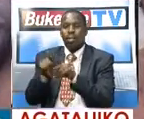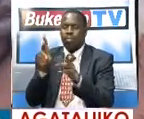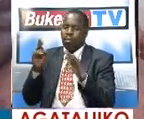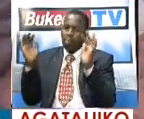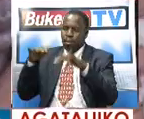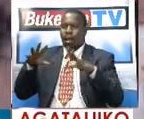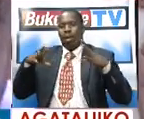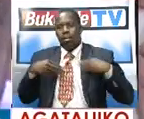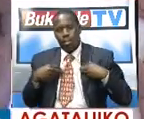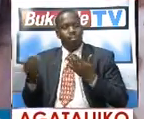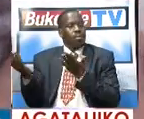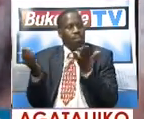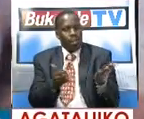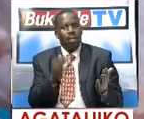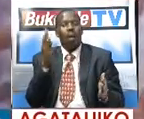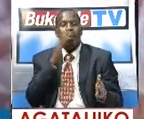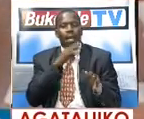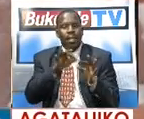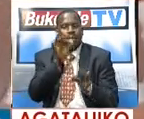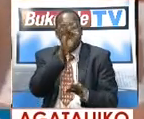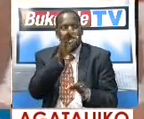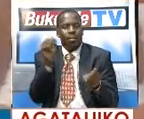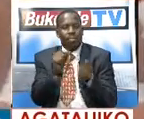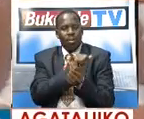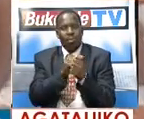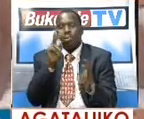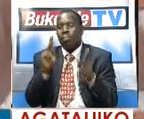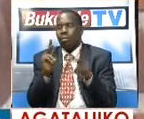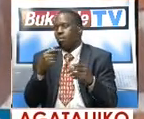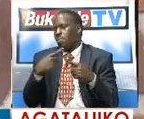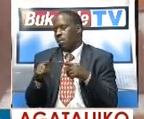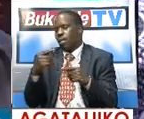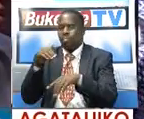yaleeta ebyokola ebirudde nga bitukumya abatuuze. Tina muntu gwe nali nzi.